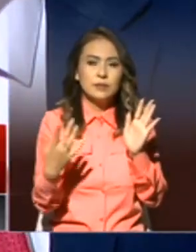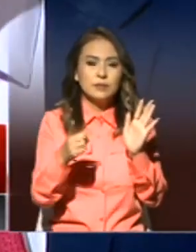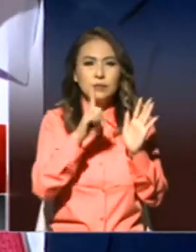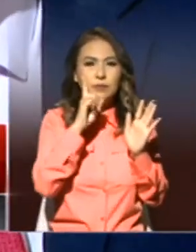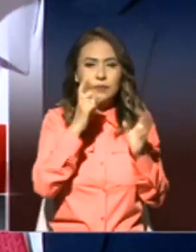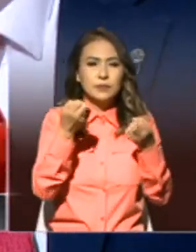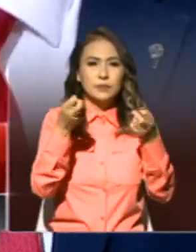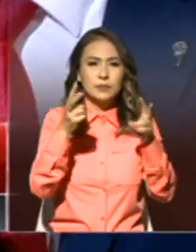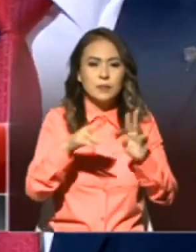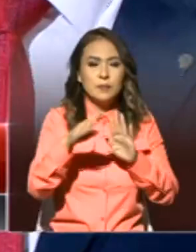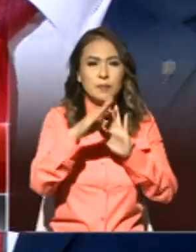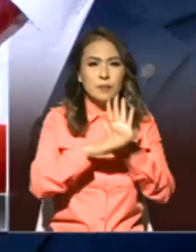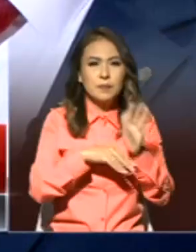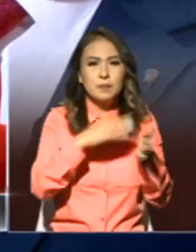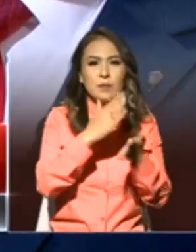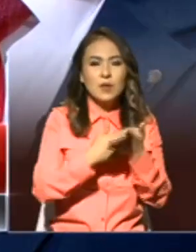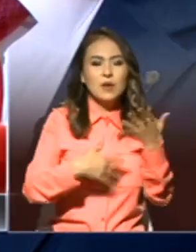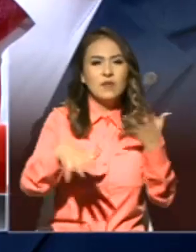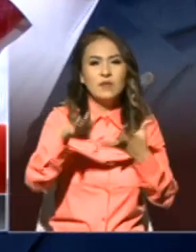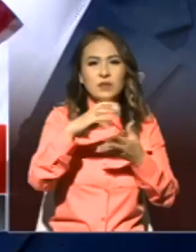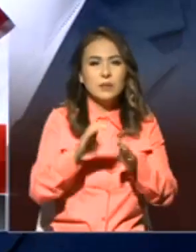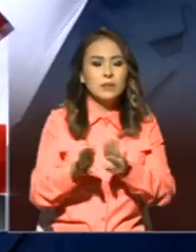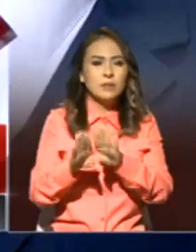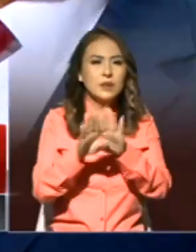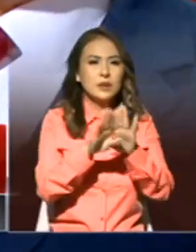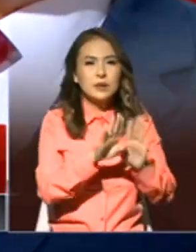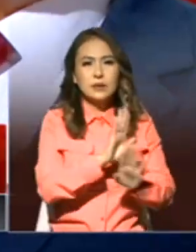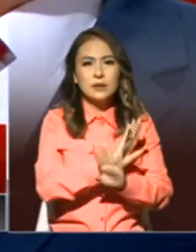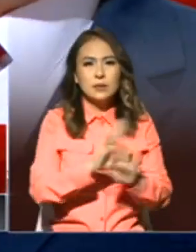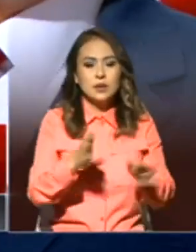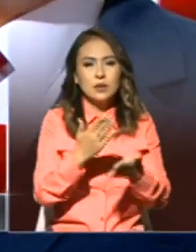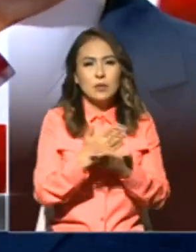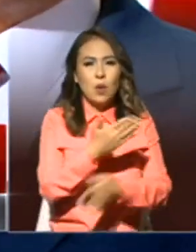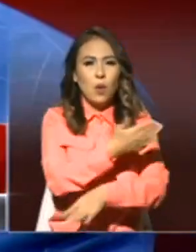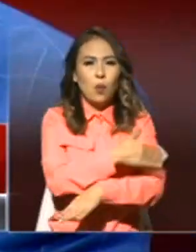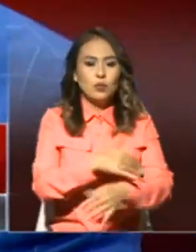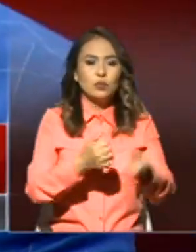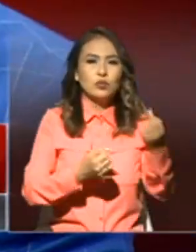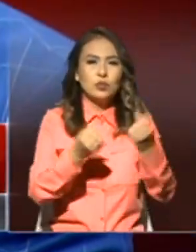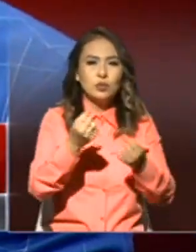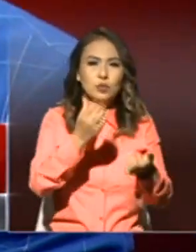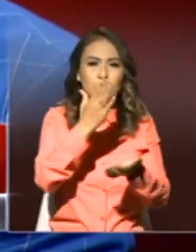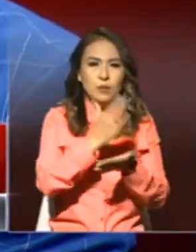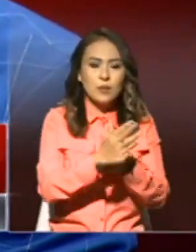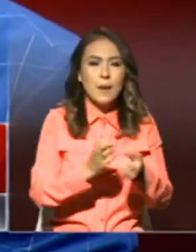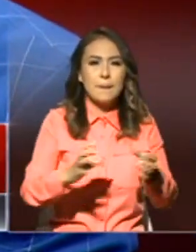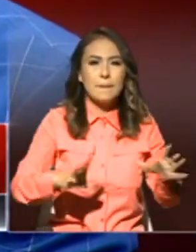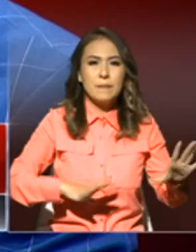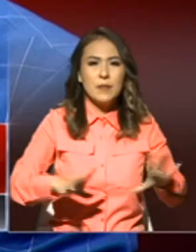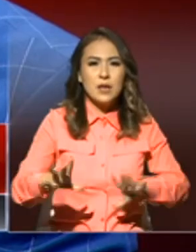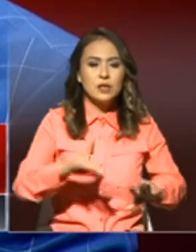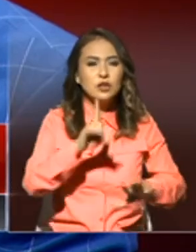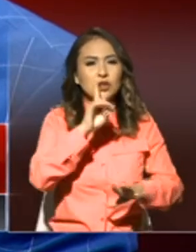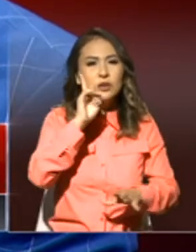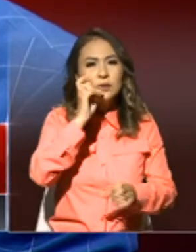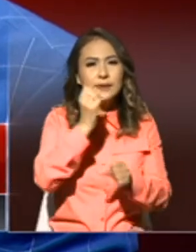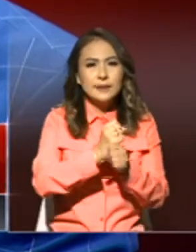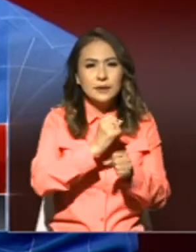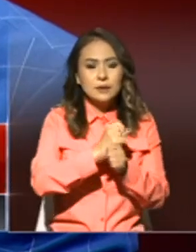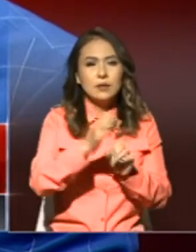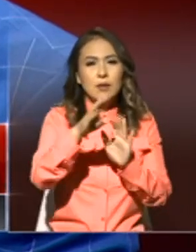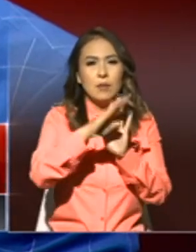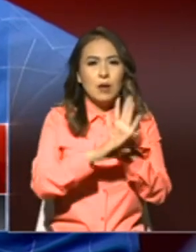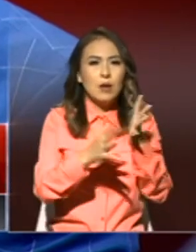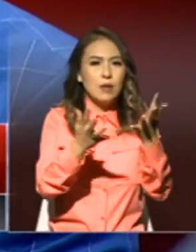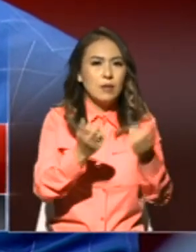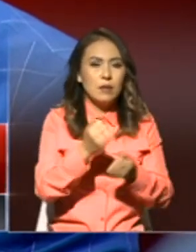арналған бағдарлама бар, бірақ барлық жастарға бірдей емес қой. Мысалы, көшеде жүргізуші болып жүрген, базарда сатушы жастарымыз, олар ол бағдарламамен ала